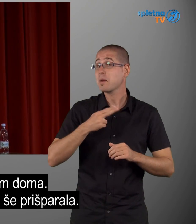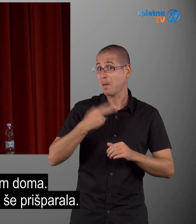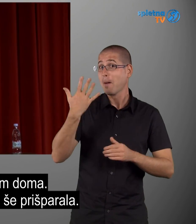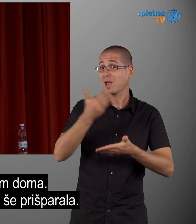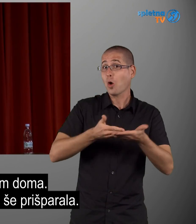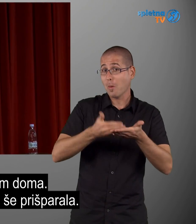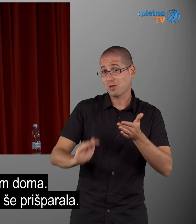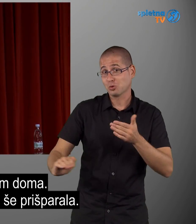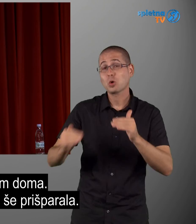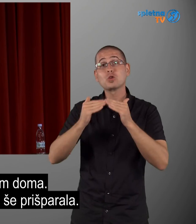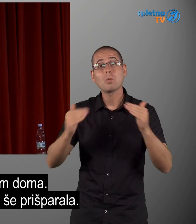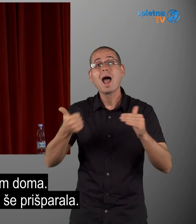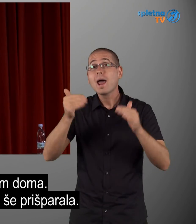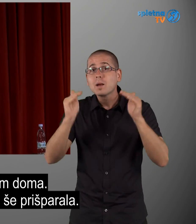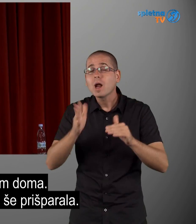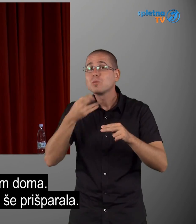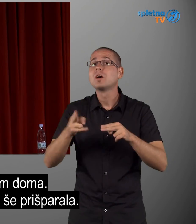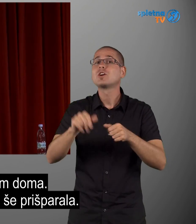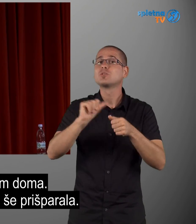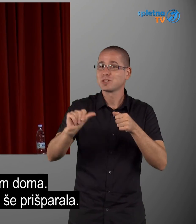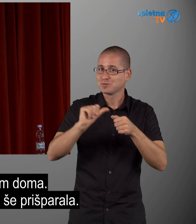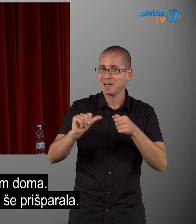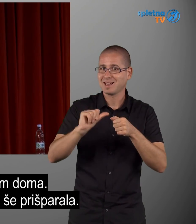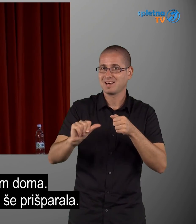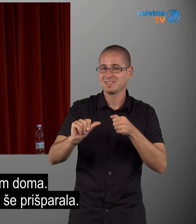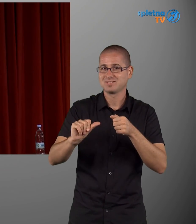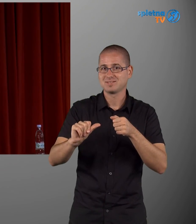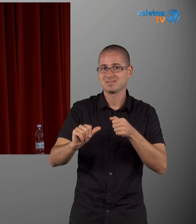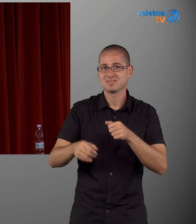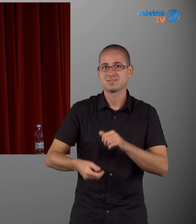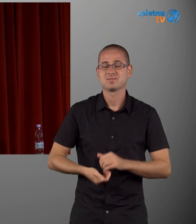5 komada imam doma, ajde manje više bom prišparala.